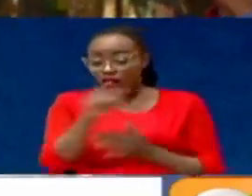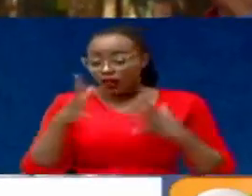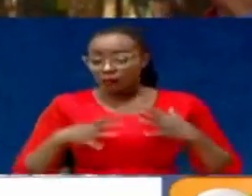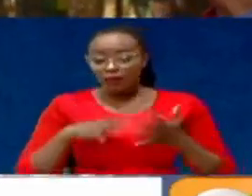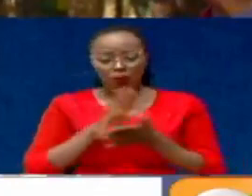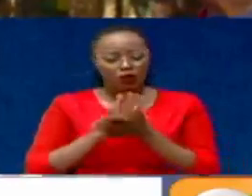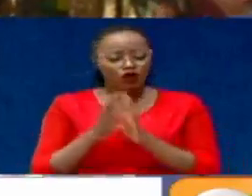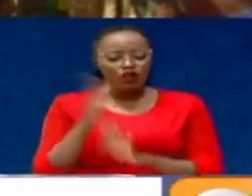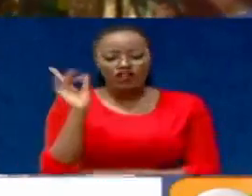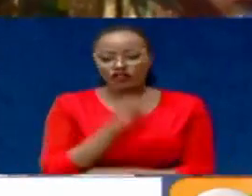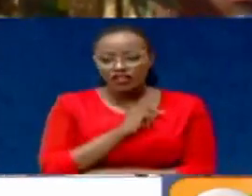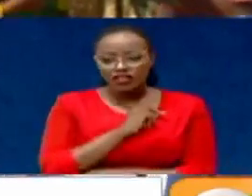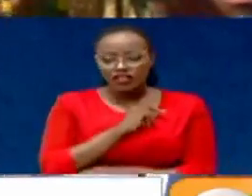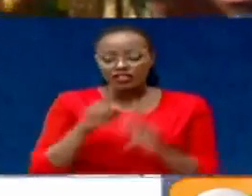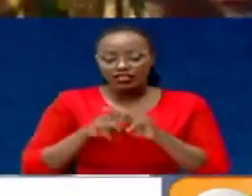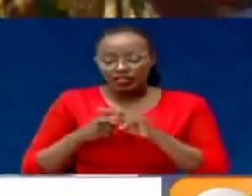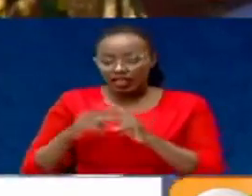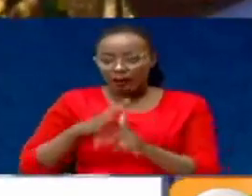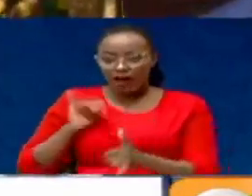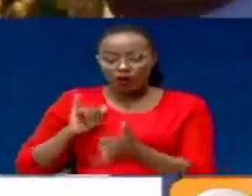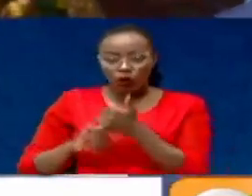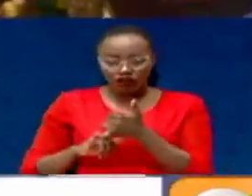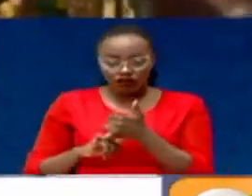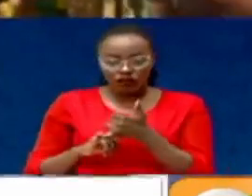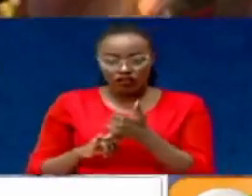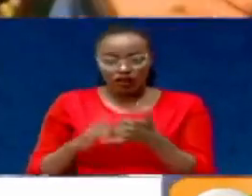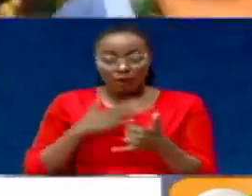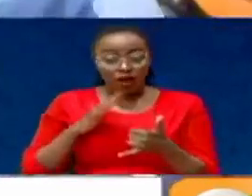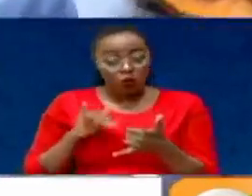nimeshawasamea kutoka mbindi yangu